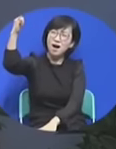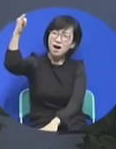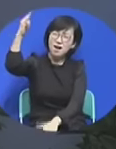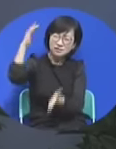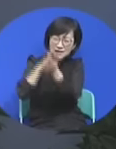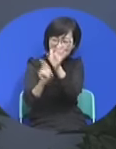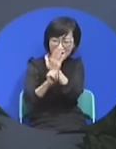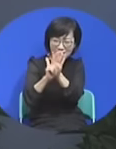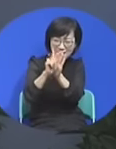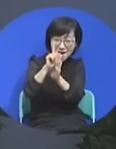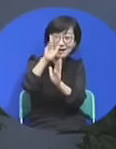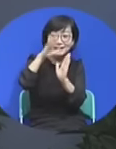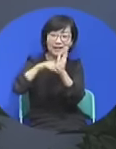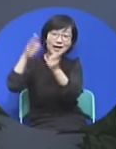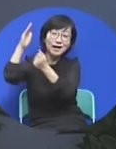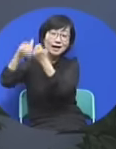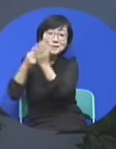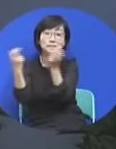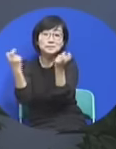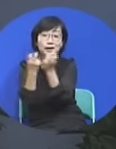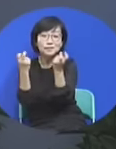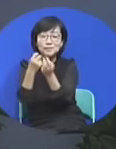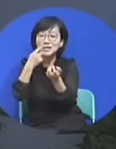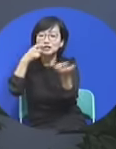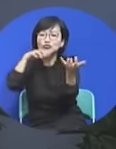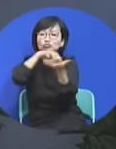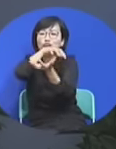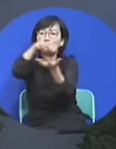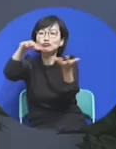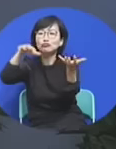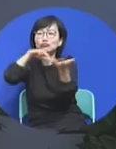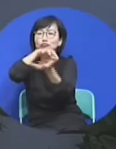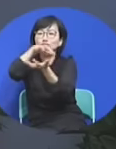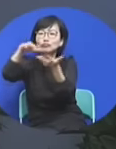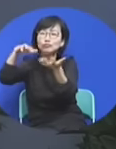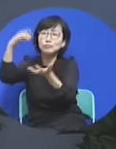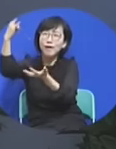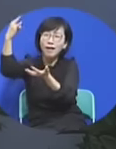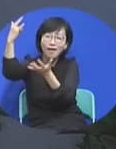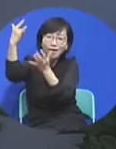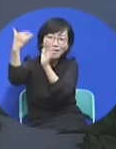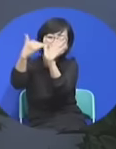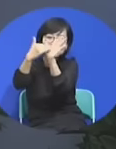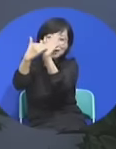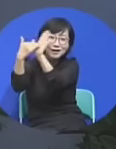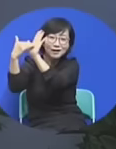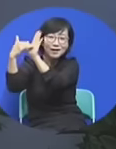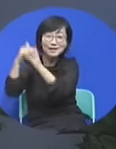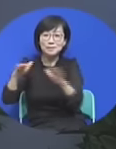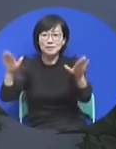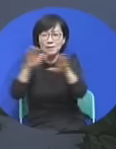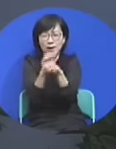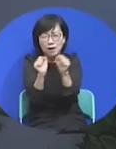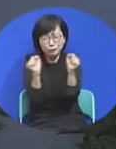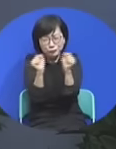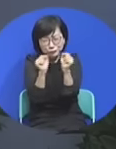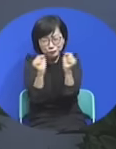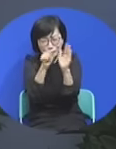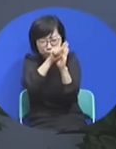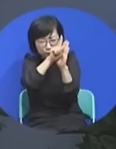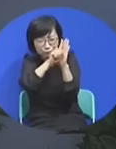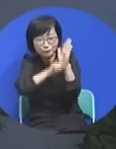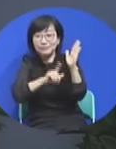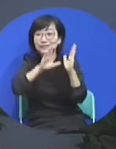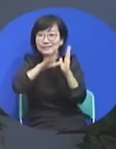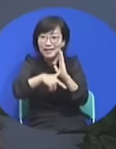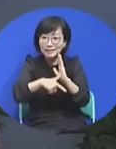journey even with children? But under the scorching sunlight, God set this pillar of cloud. 밤에 너무 추울 때는 불 기둥으로. And when it was so cold